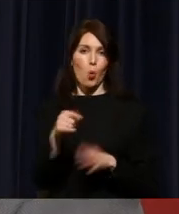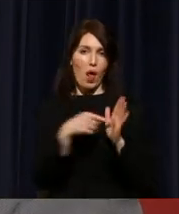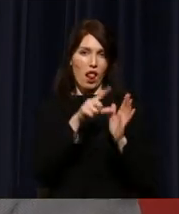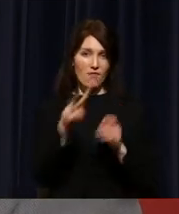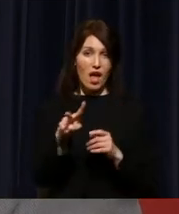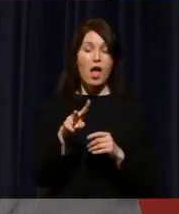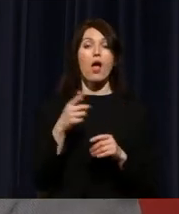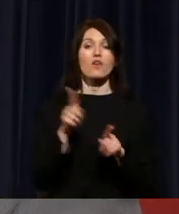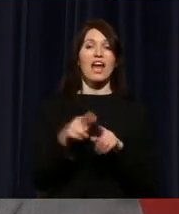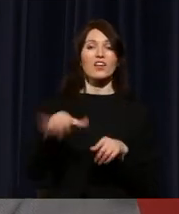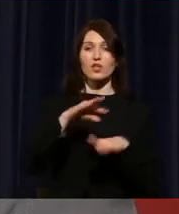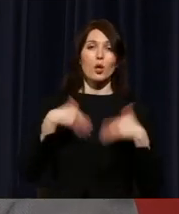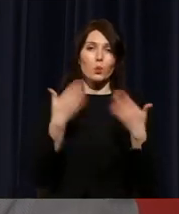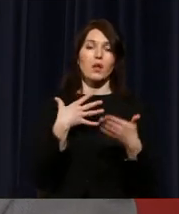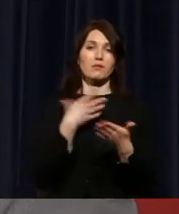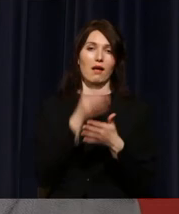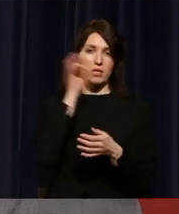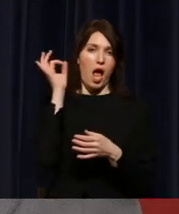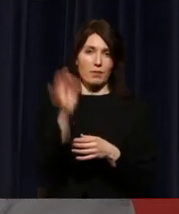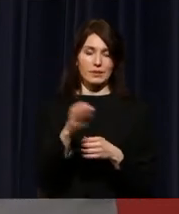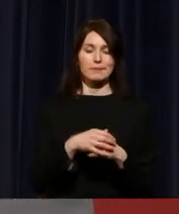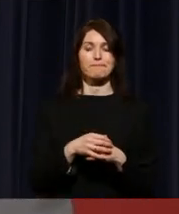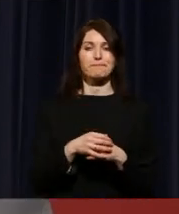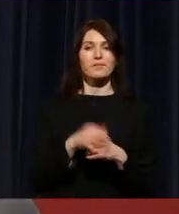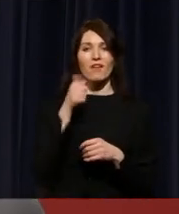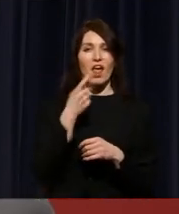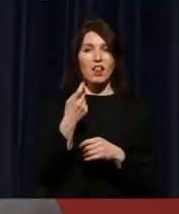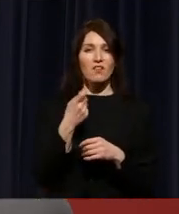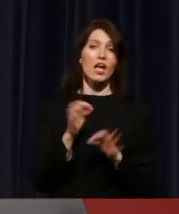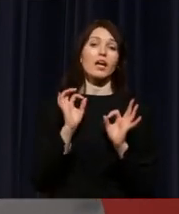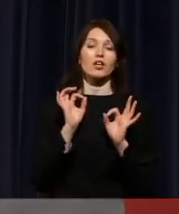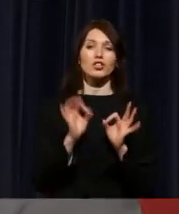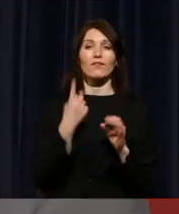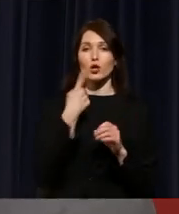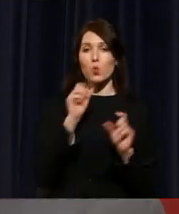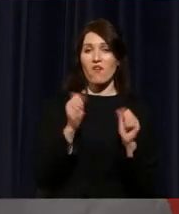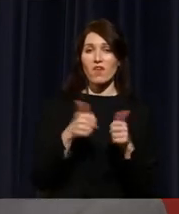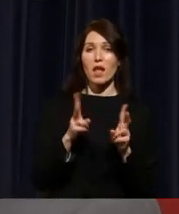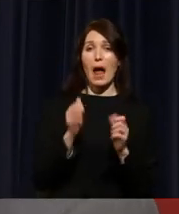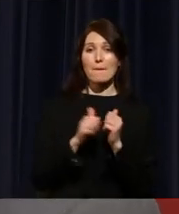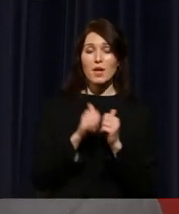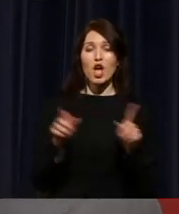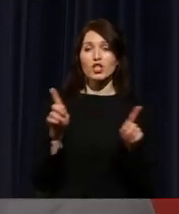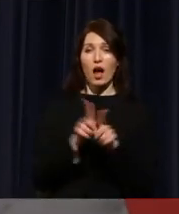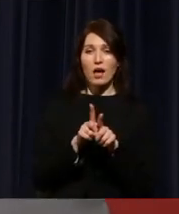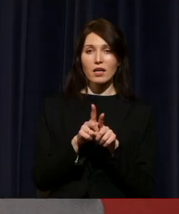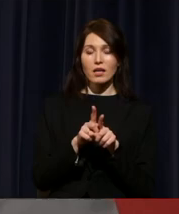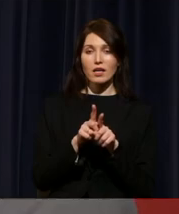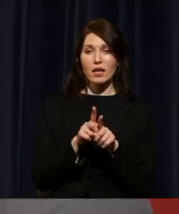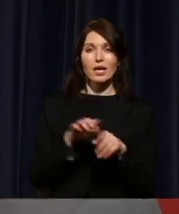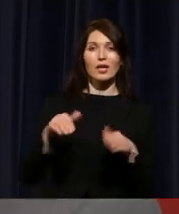arī dodam savas atbildes. Vēl viena noteikti arī viens no veidiem, kā ļoti bieži arī